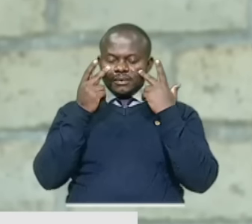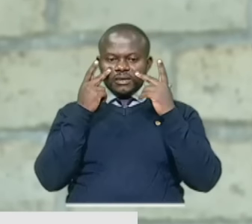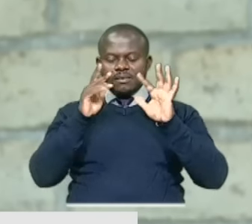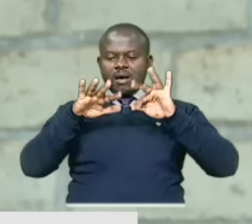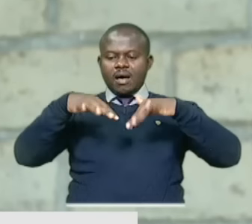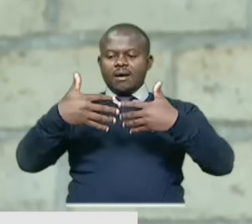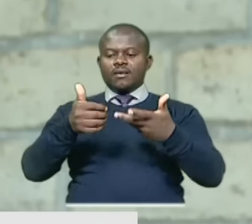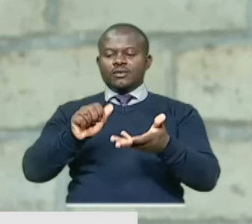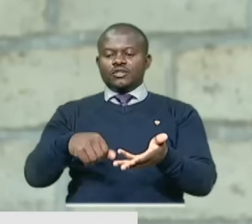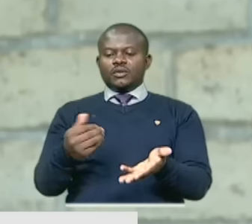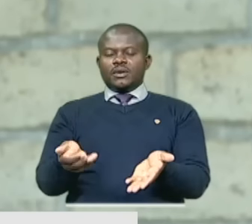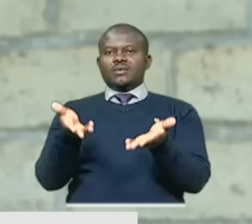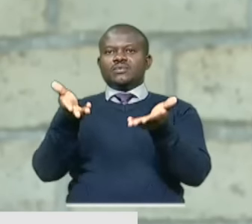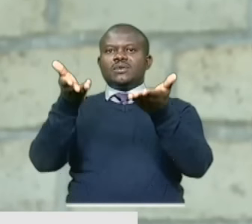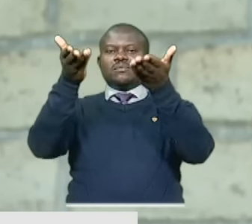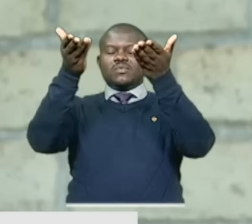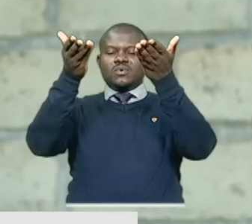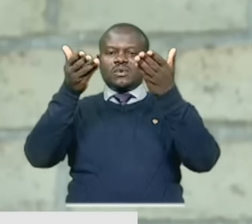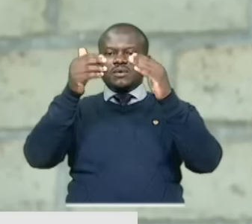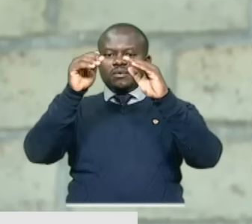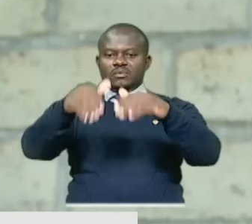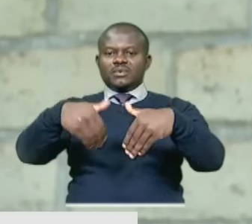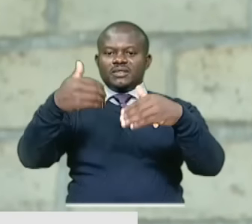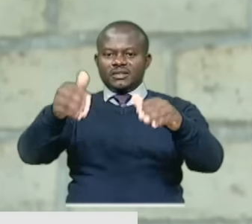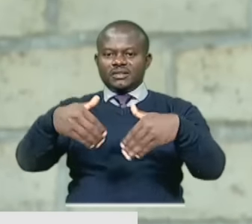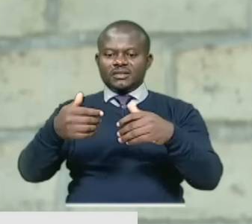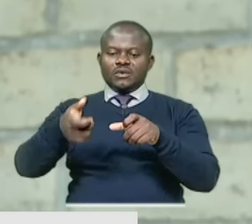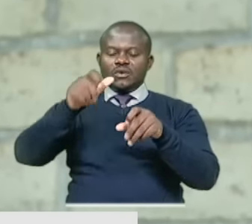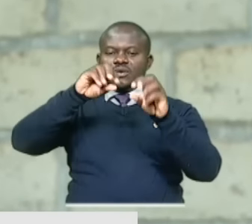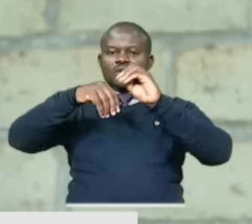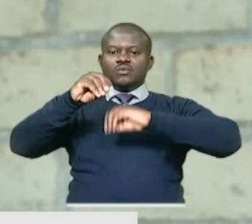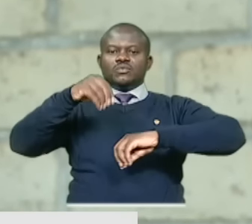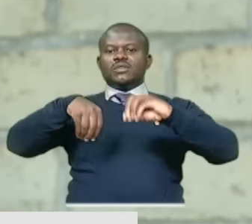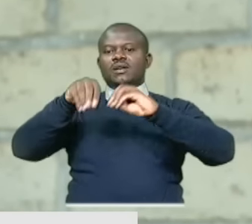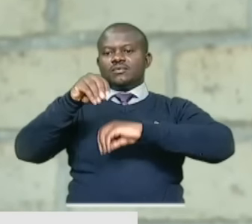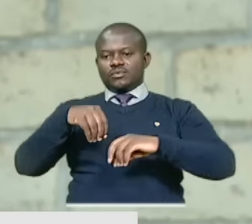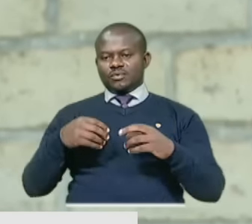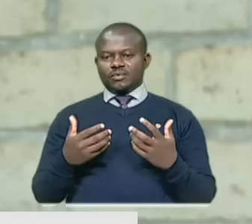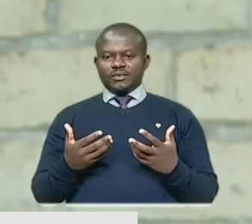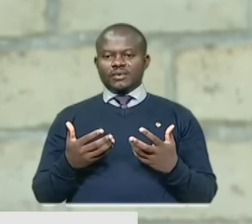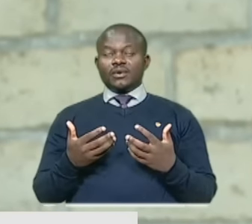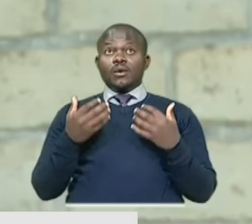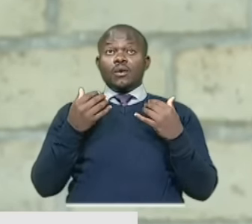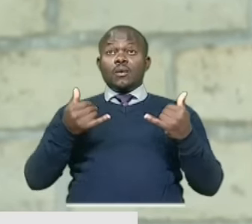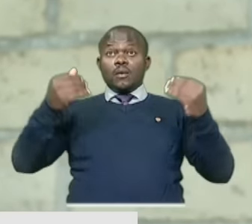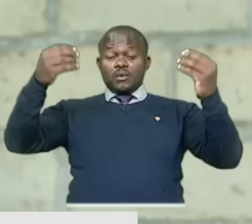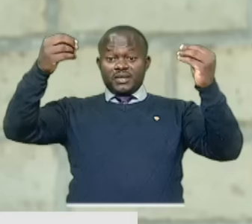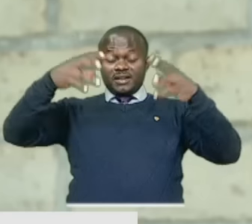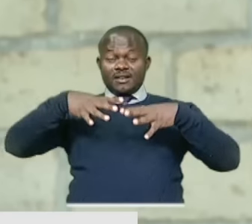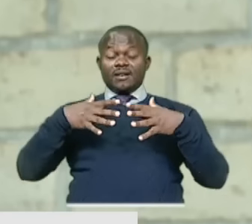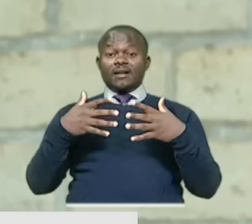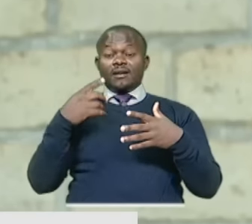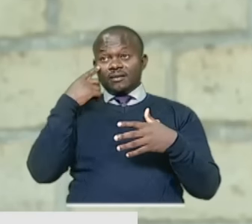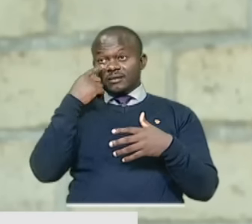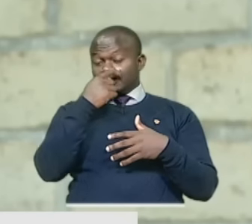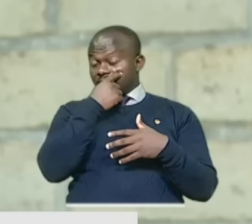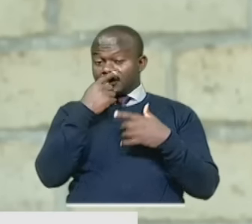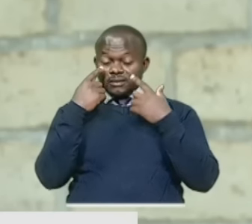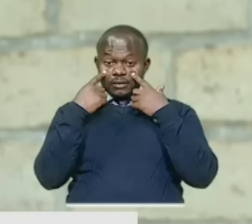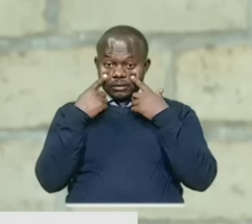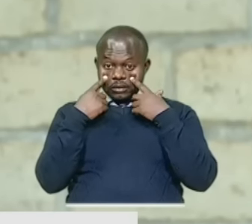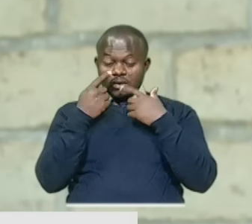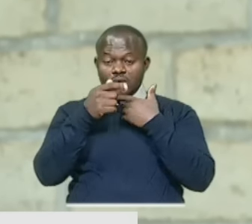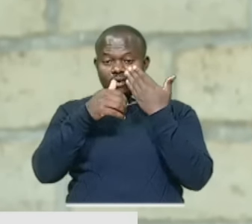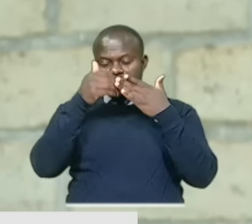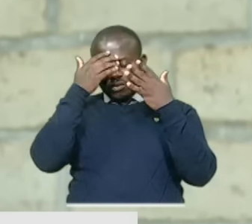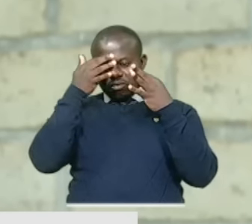twazamura mu buhinzi kongera umusaruro biragaragara ko rero cyane cyane uwo mwanzuro